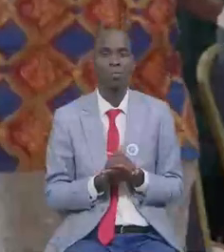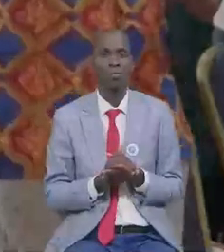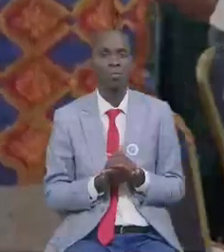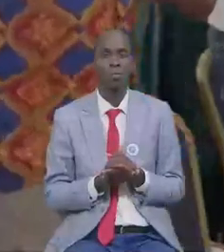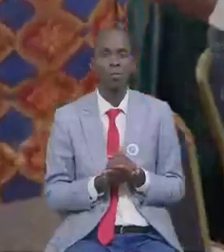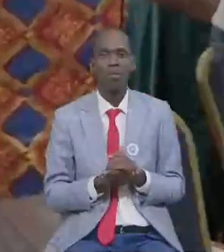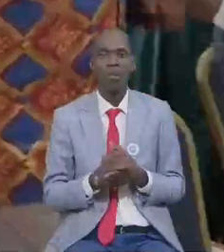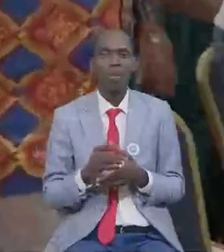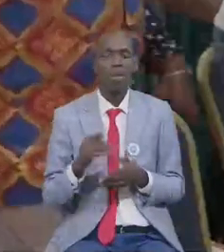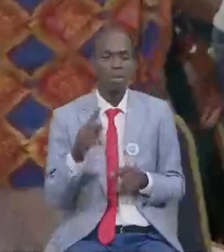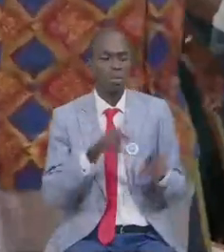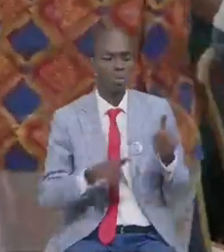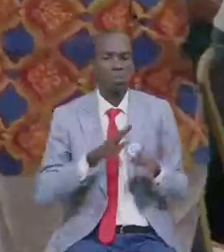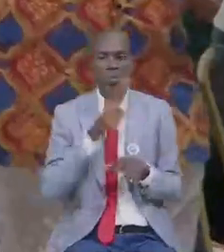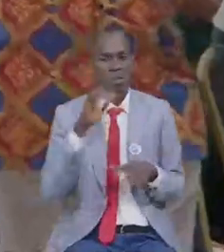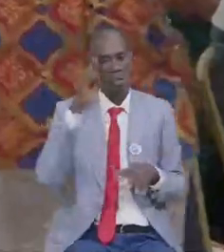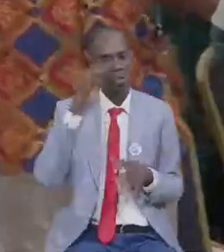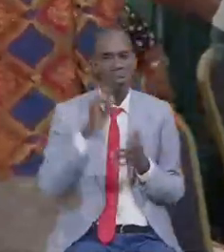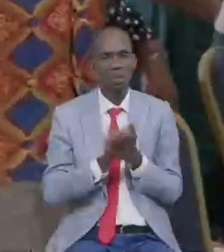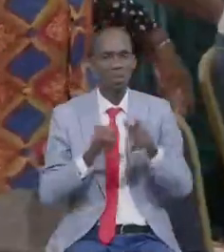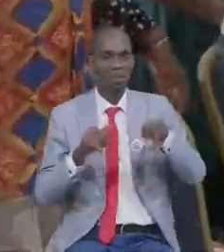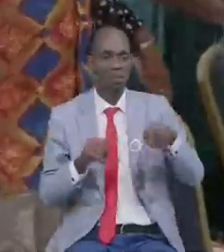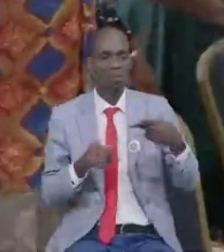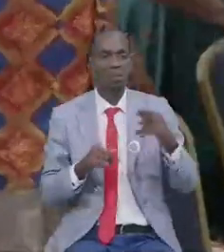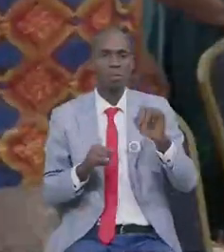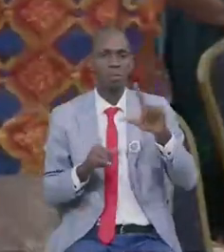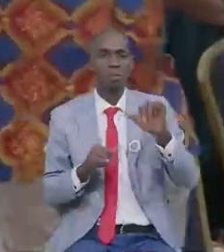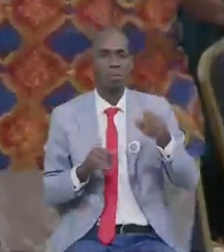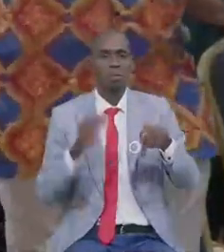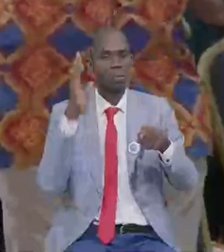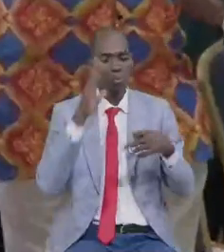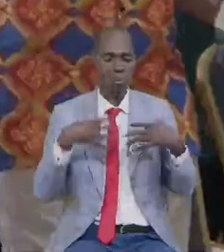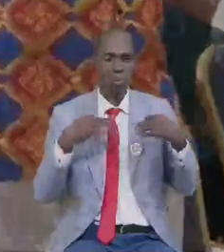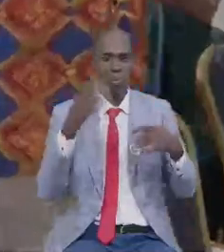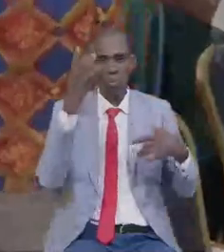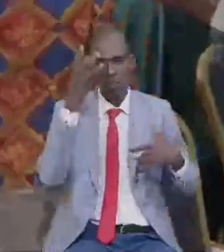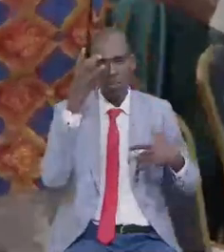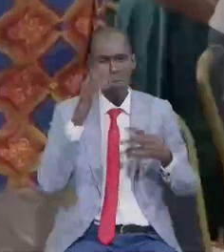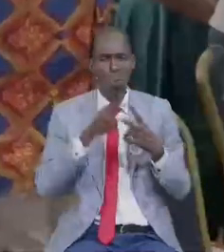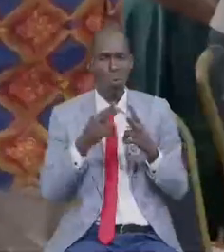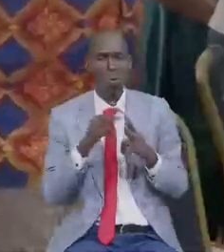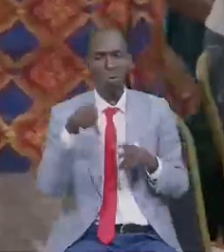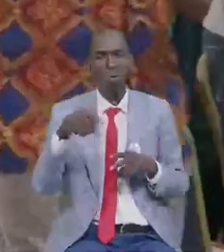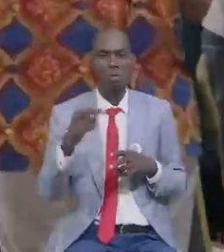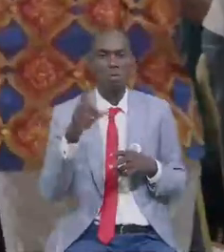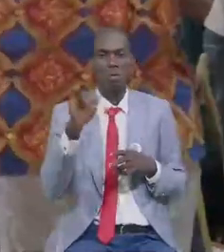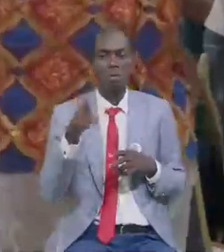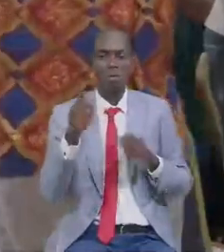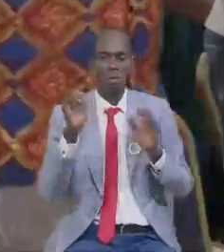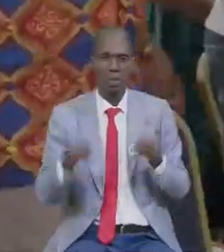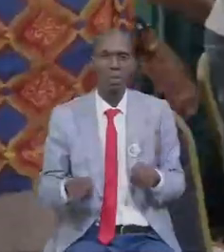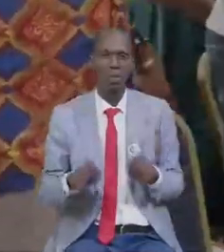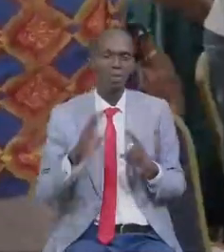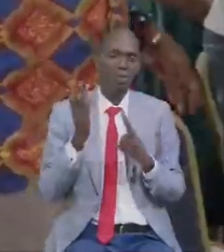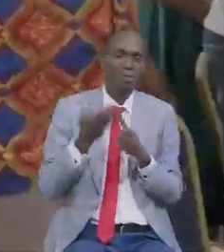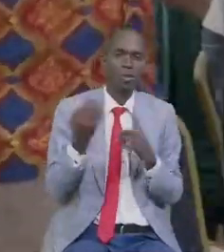ils n'ont pas pensé qu'ils pourraient guérir les malades, qu'ils pouvaient prêcher l'évangile, qu'ils pouvaient conduire les pécheurs à